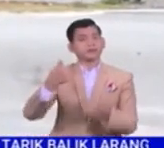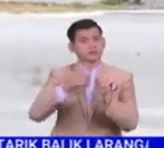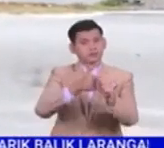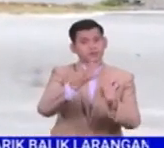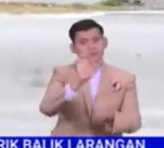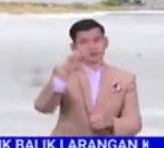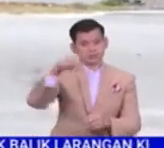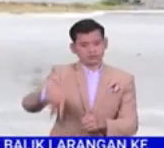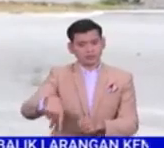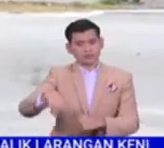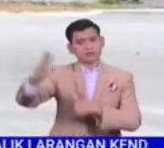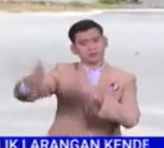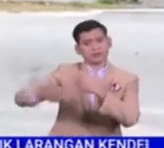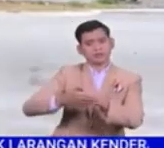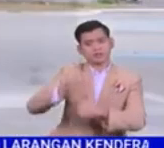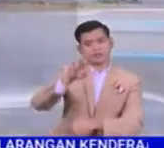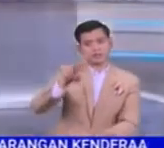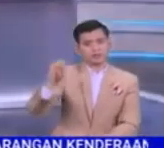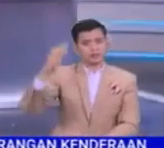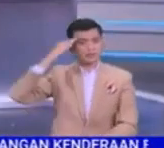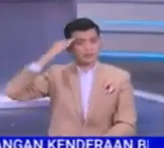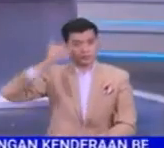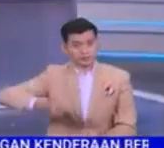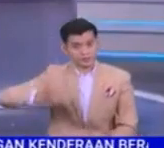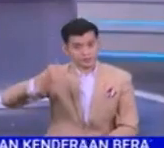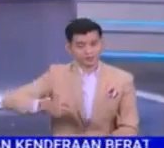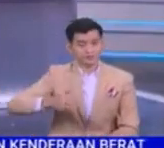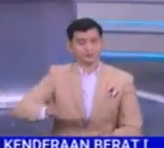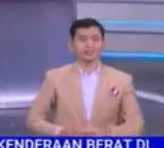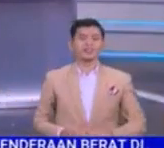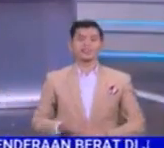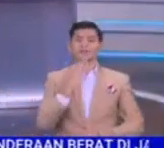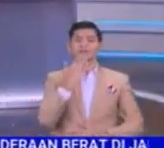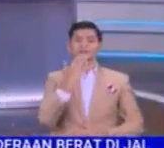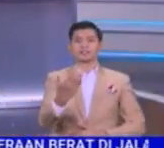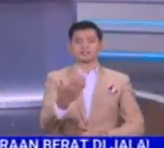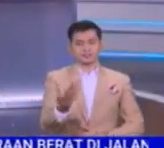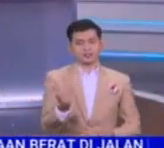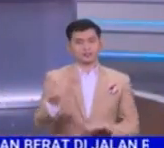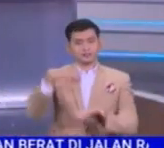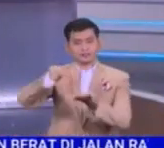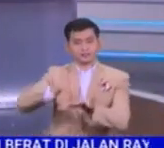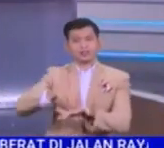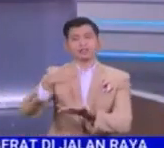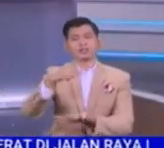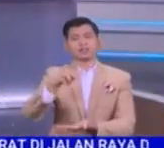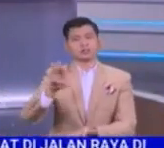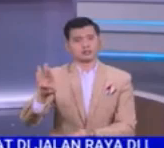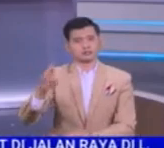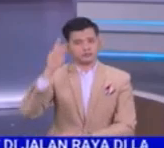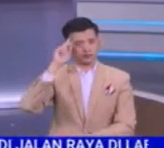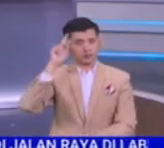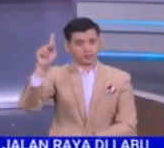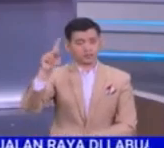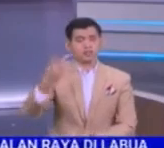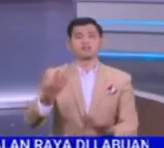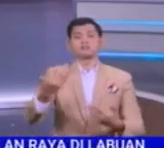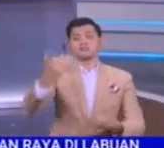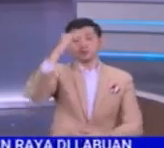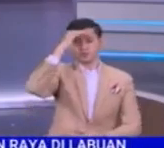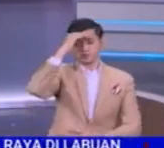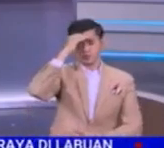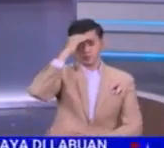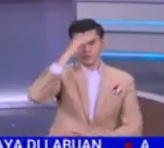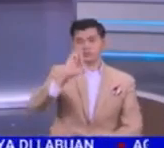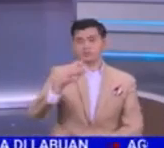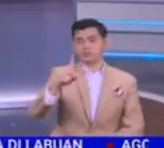ke rakan tugas di Angkasa Puri. Assalamualaikum. Terima kasih Amirul Hafiz di Kuala Kerai, Kelantan. Di Johor, keadaan trafik di Plaza Tol